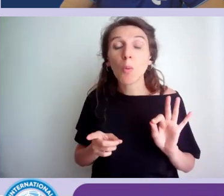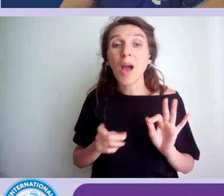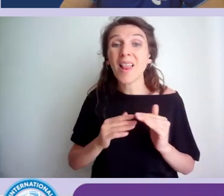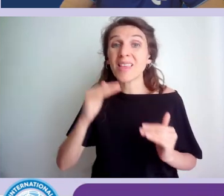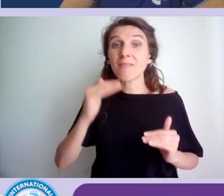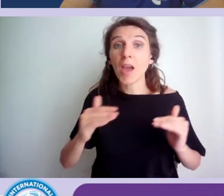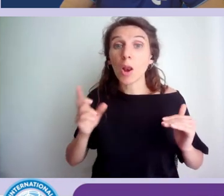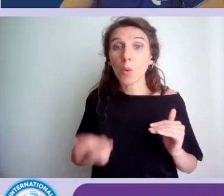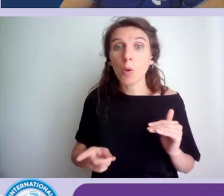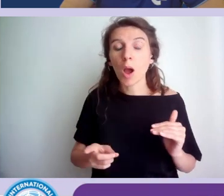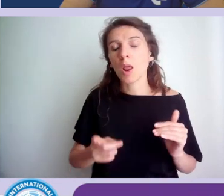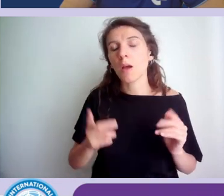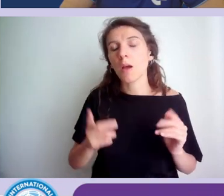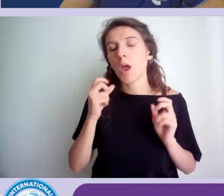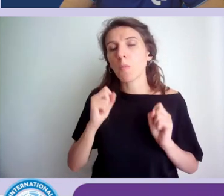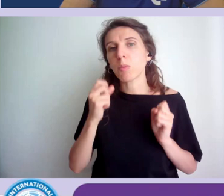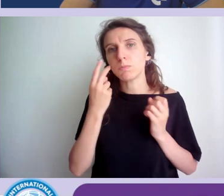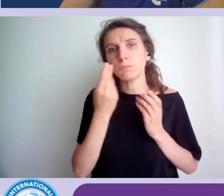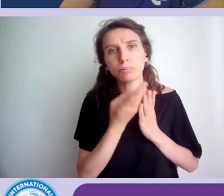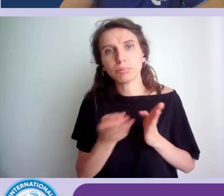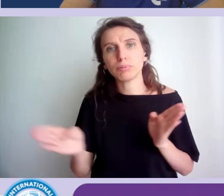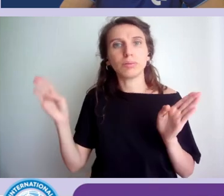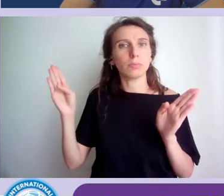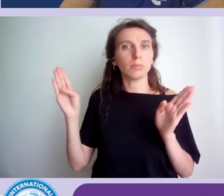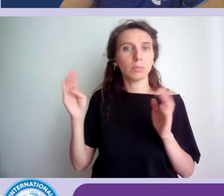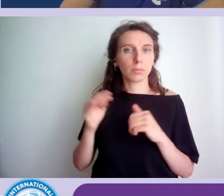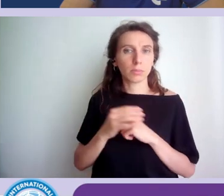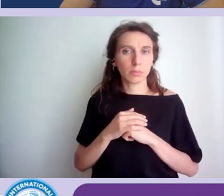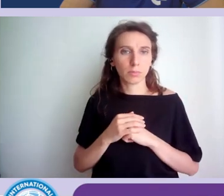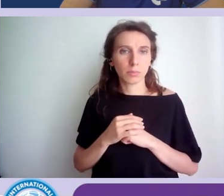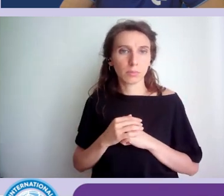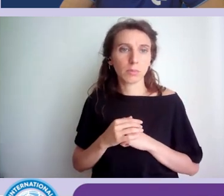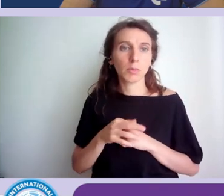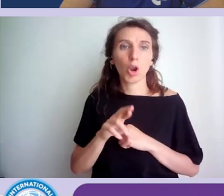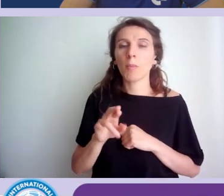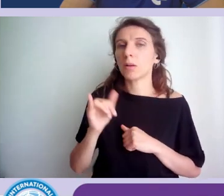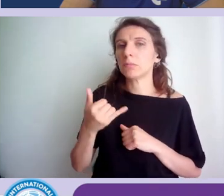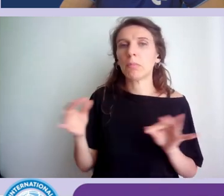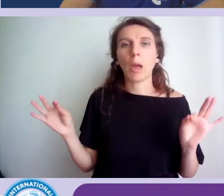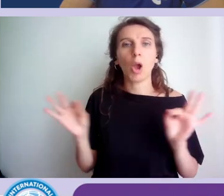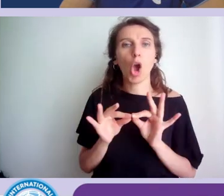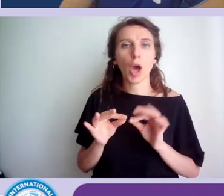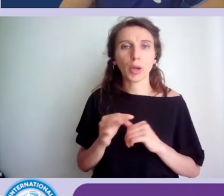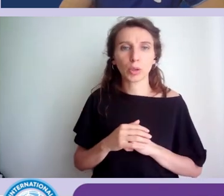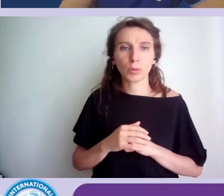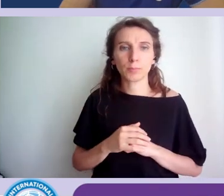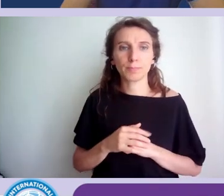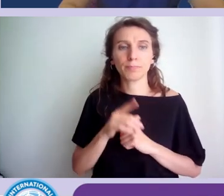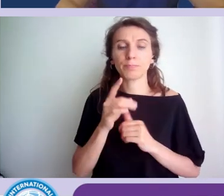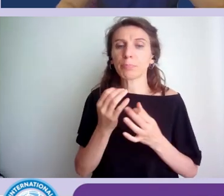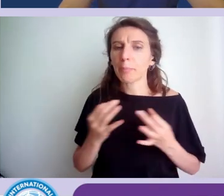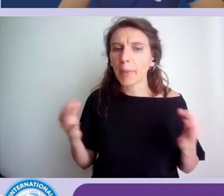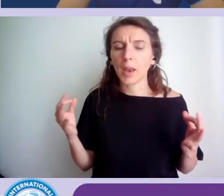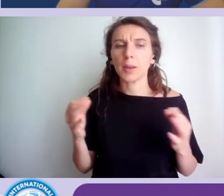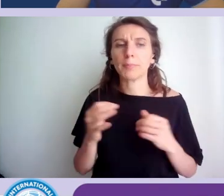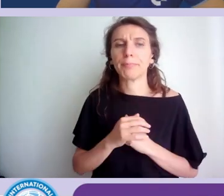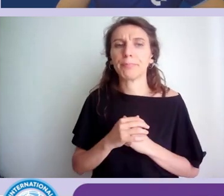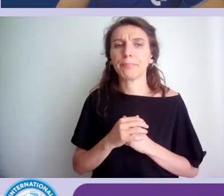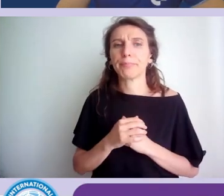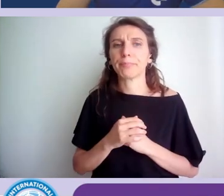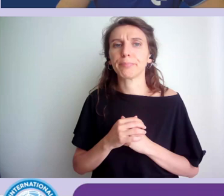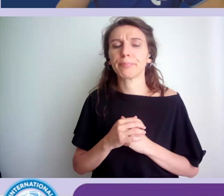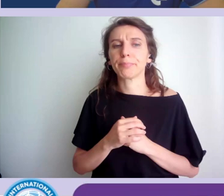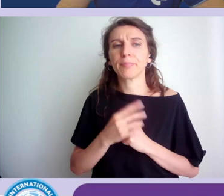veramente uno scenario di possibilità assolutamente bene conv Vediamo